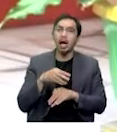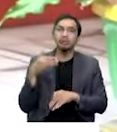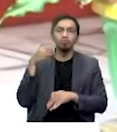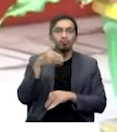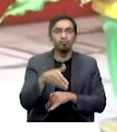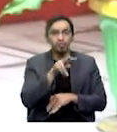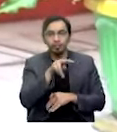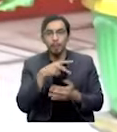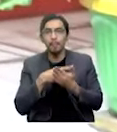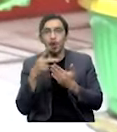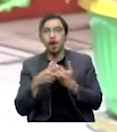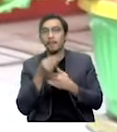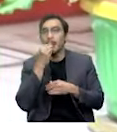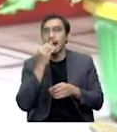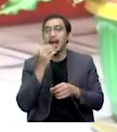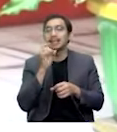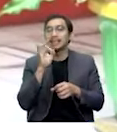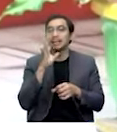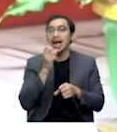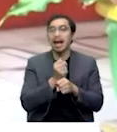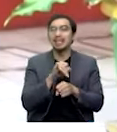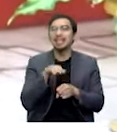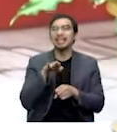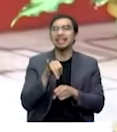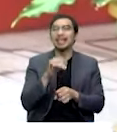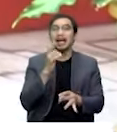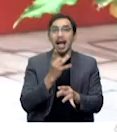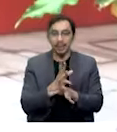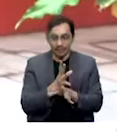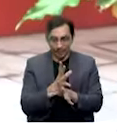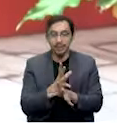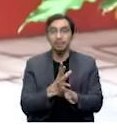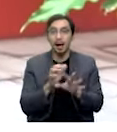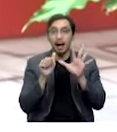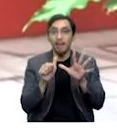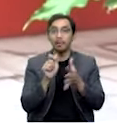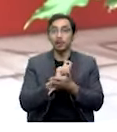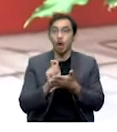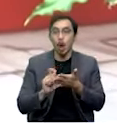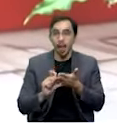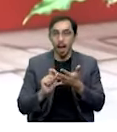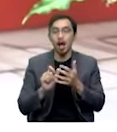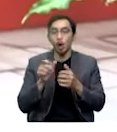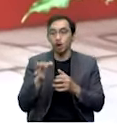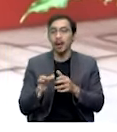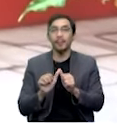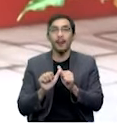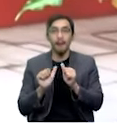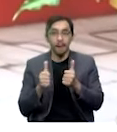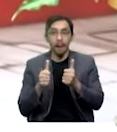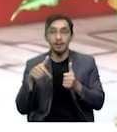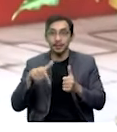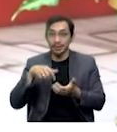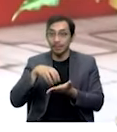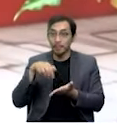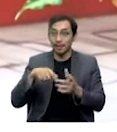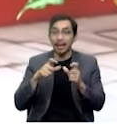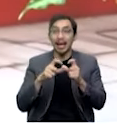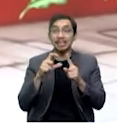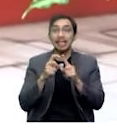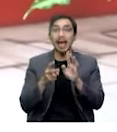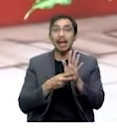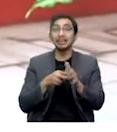makan bergizi gratis yang mana hari ini dilakukan di 6 sekolah di Kota Tangerang, salah satunya adalah SDN 4 Tangerang yang terletak di Jalan Daan